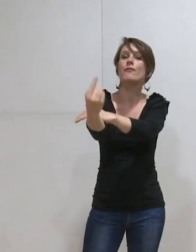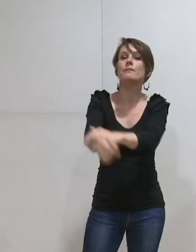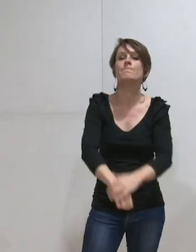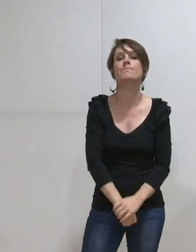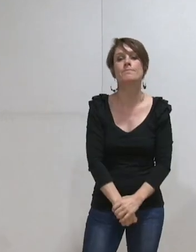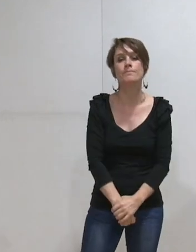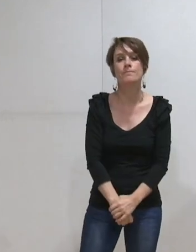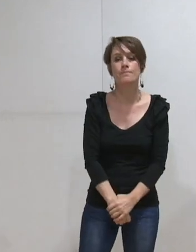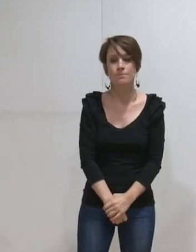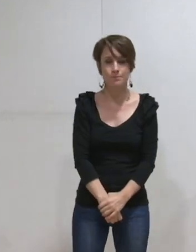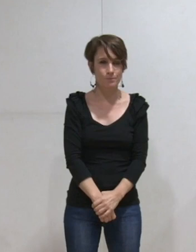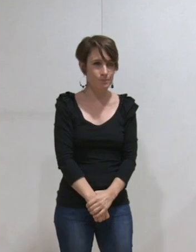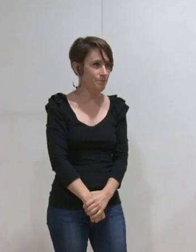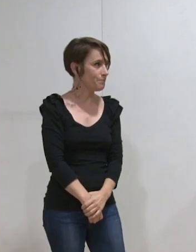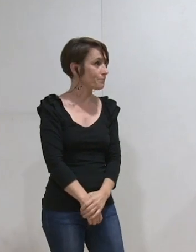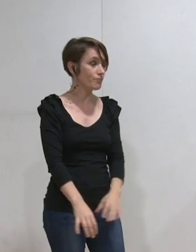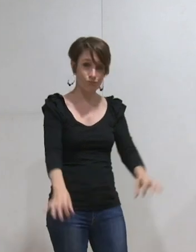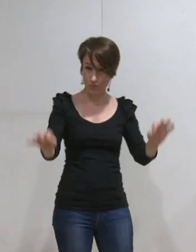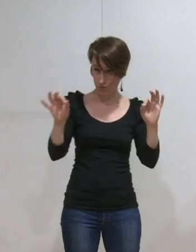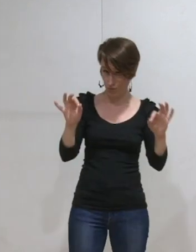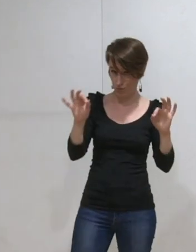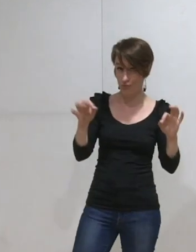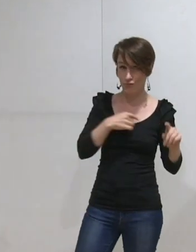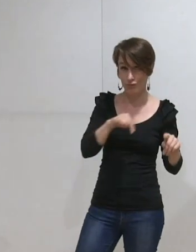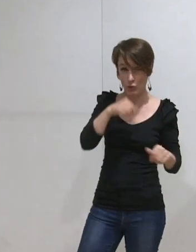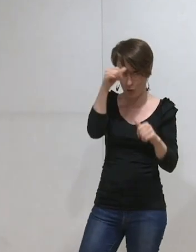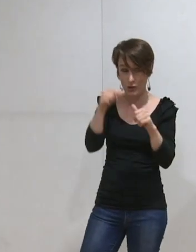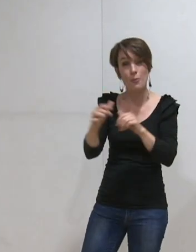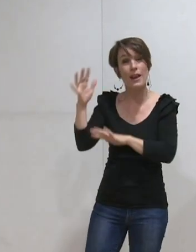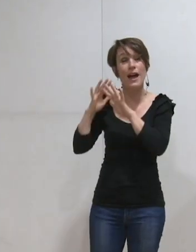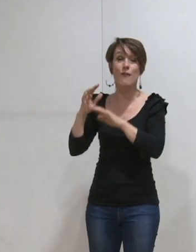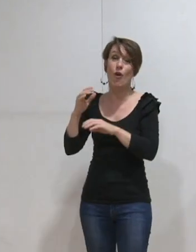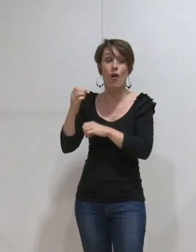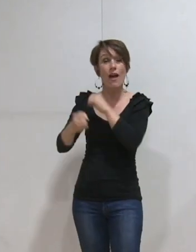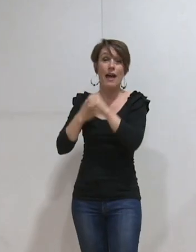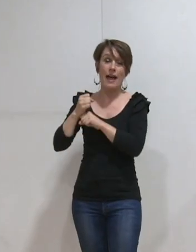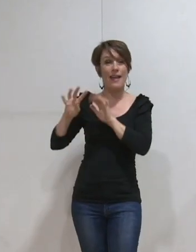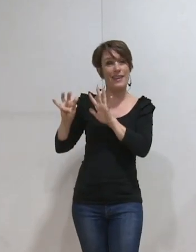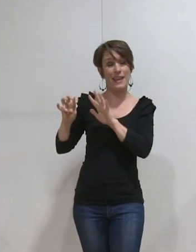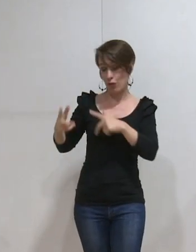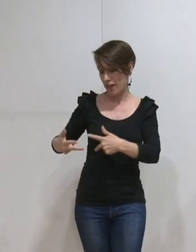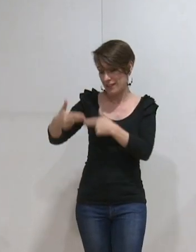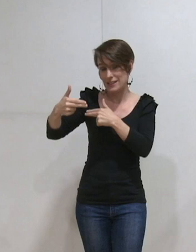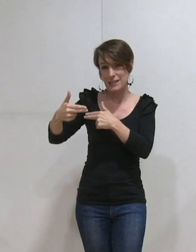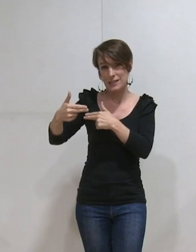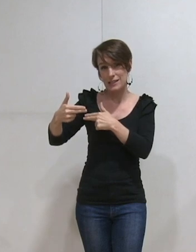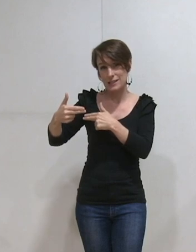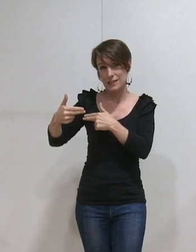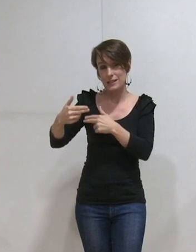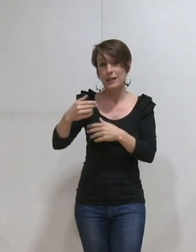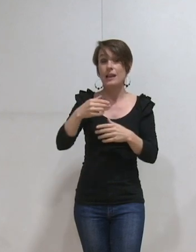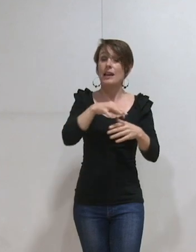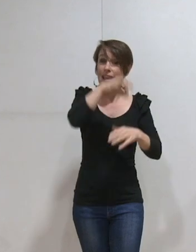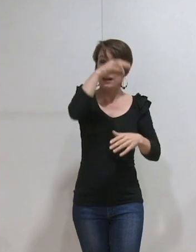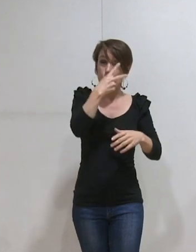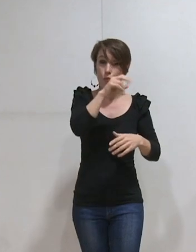choses effectivement je crois que tout le monde se souvient bien que la première moitié des années 90 les élus de laad sont combattu